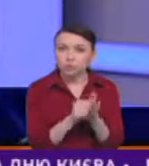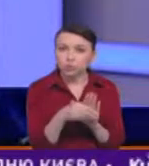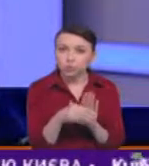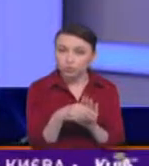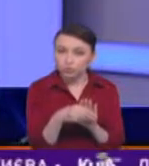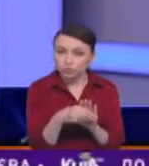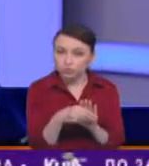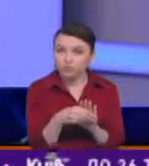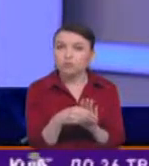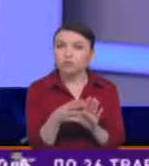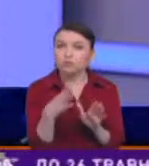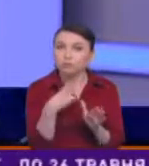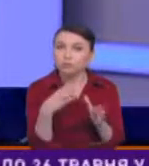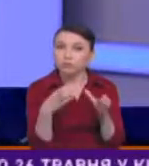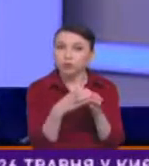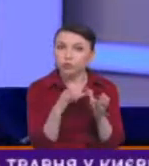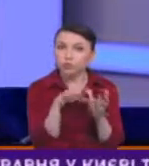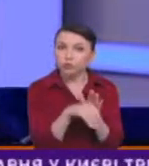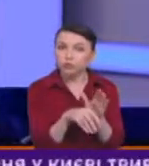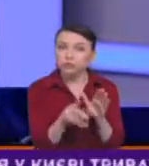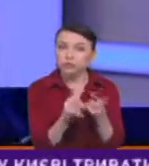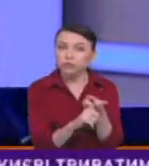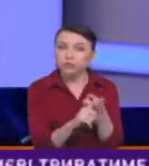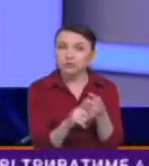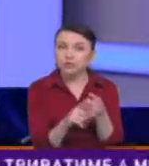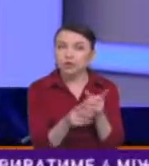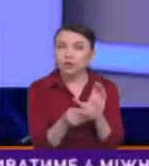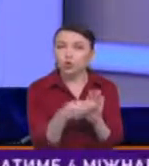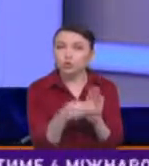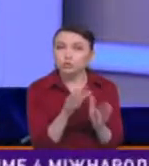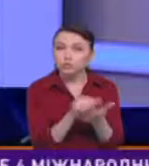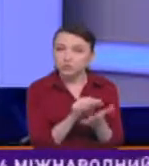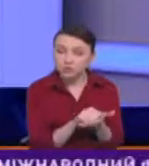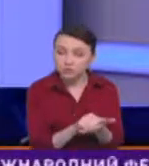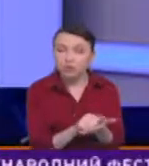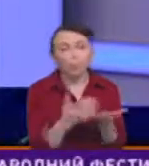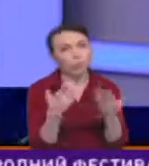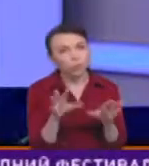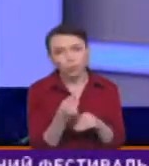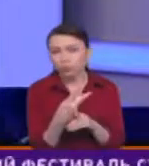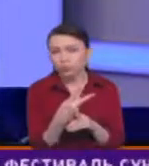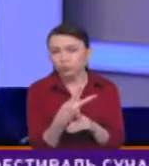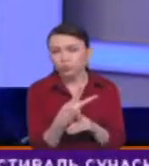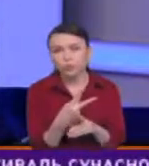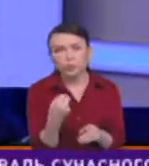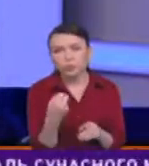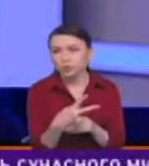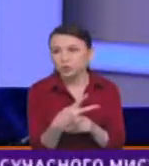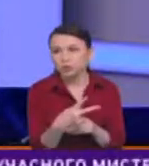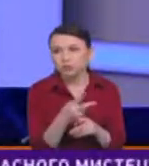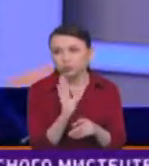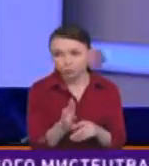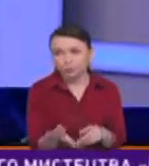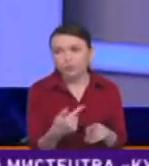входив в якісь групи, пов'язані з боротьба проти корупції. Значить, от ця ілюстрація, ми ілюстрували прокурорів,